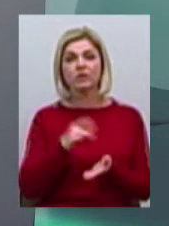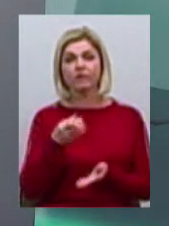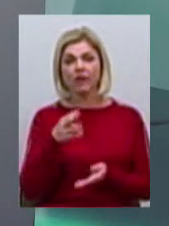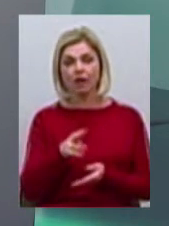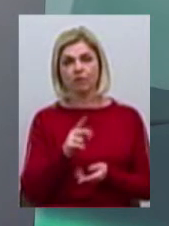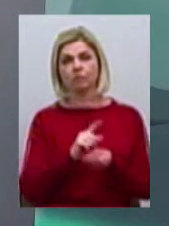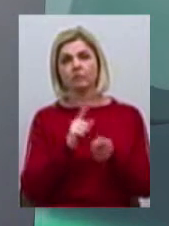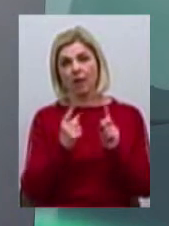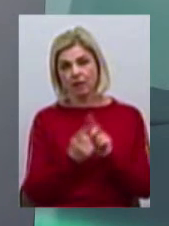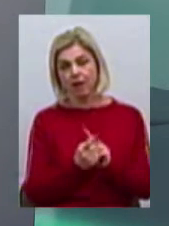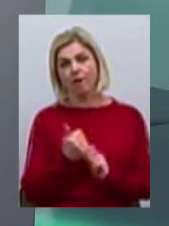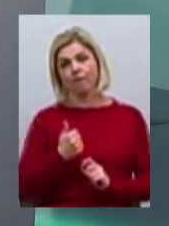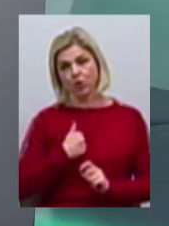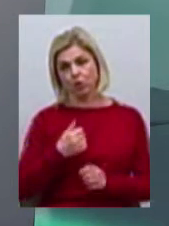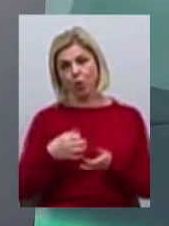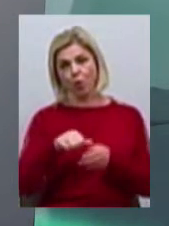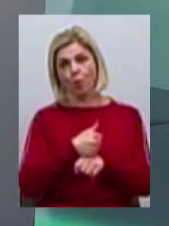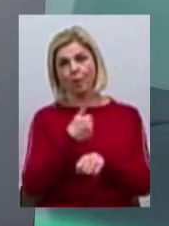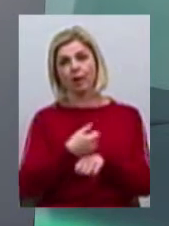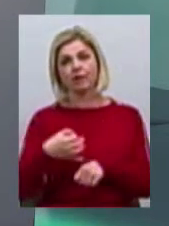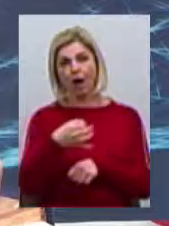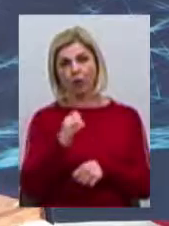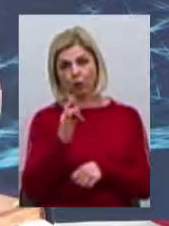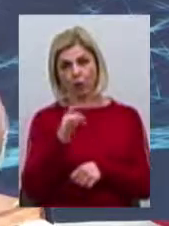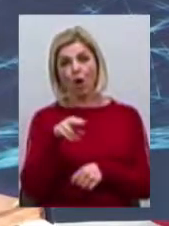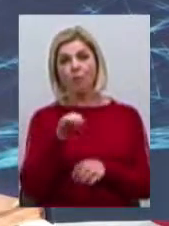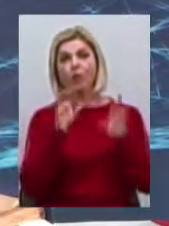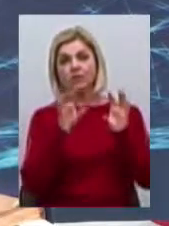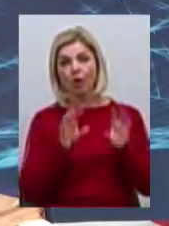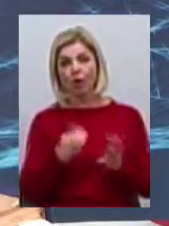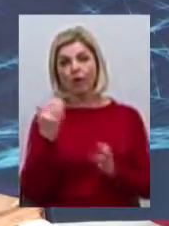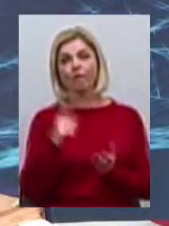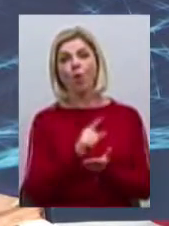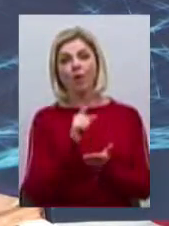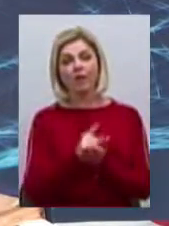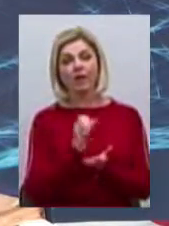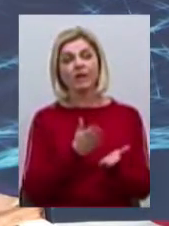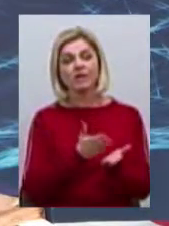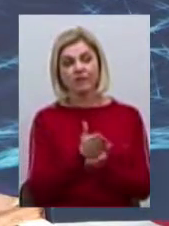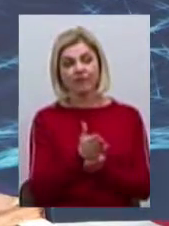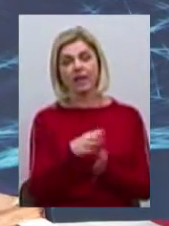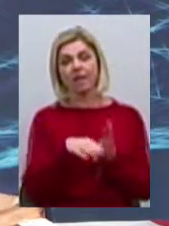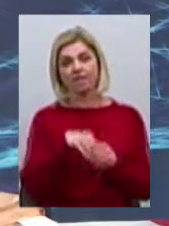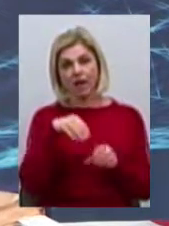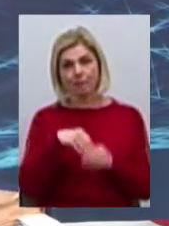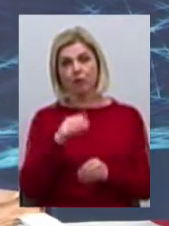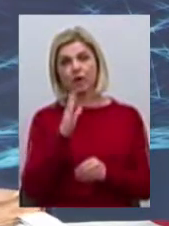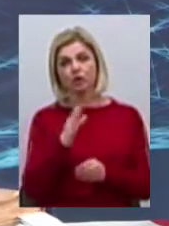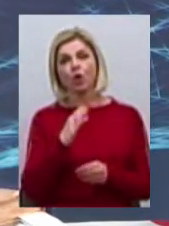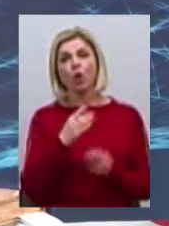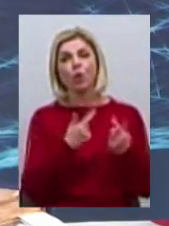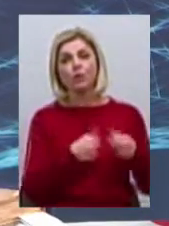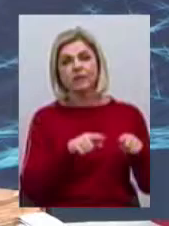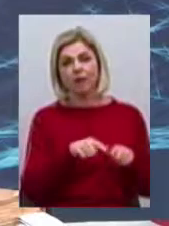військовий губернатор. За законодавством, ніби його повноваження в сфері виборів, в сфері стосунків з установами